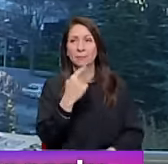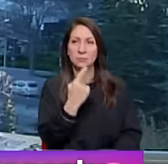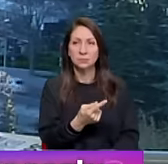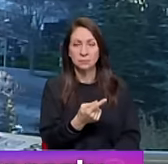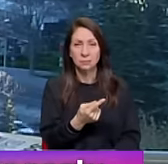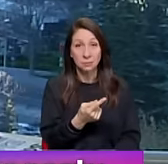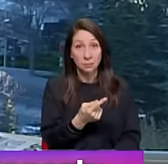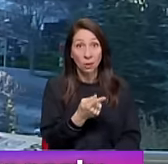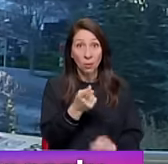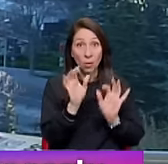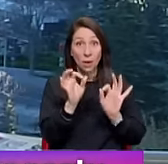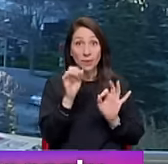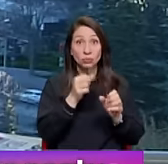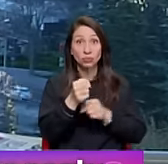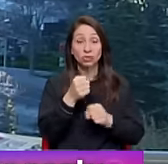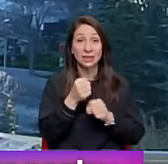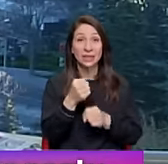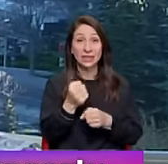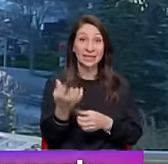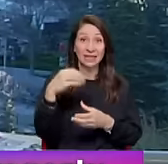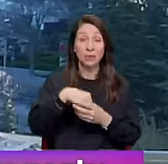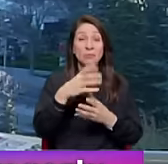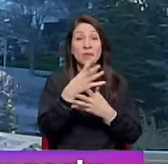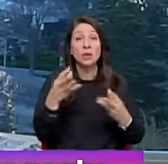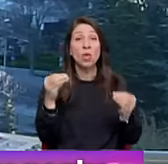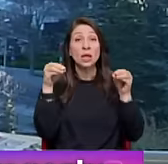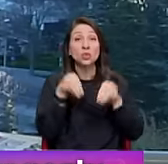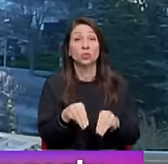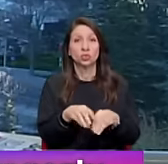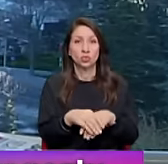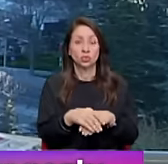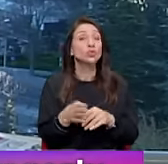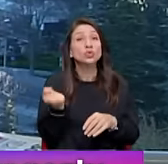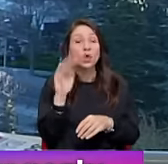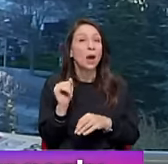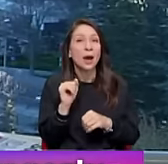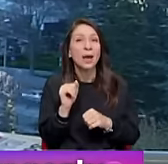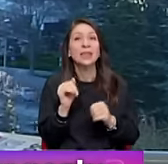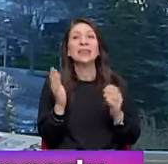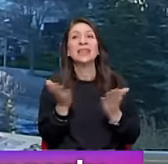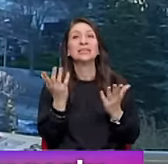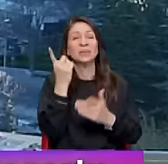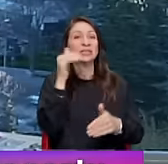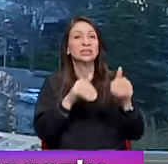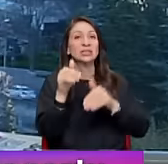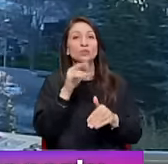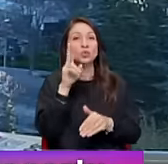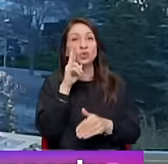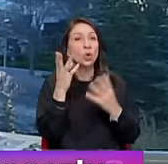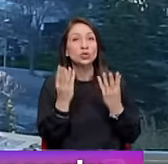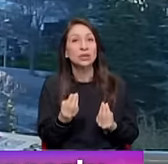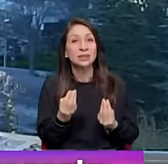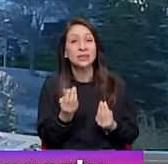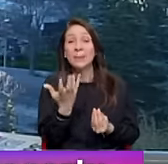diyorsunuz ve böyle bir mücadelenin içine milyonları sokuyorsunuz. Sonrasında nasıl bir seçim sonucu